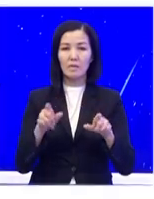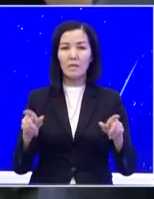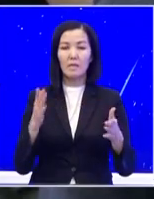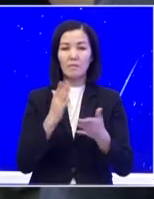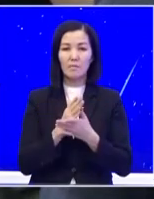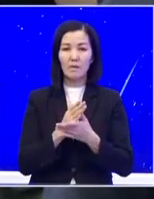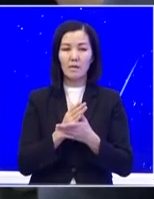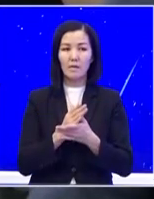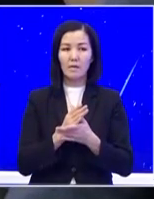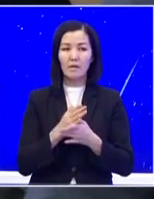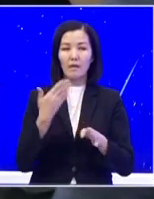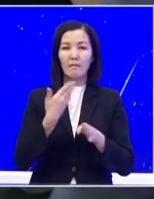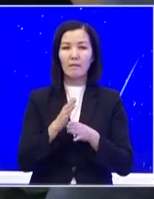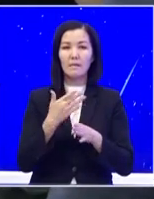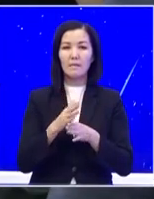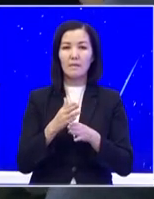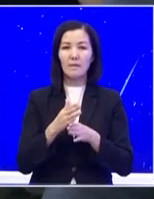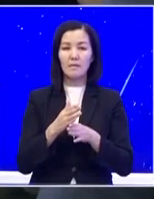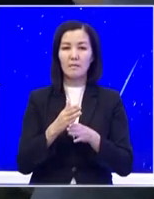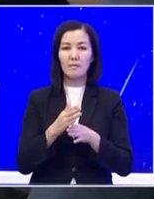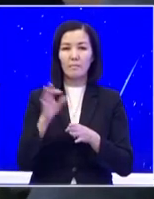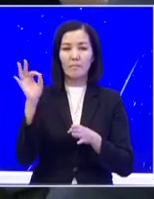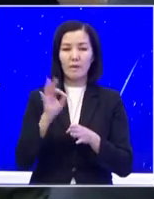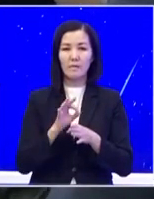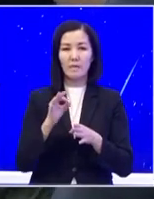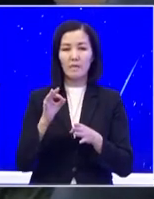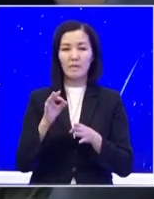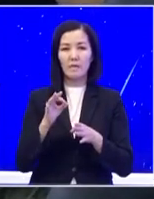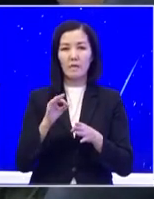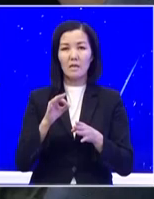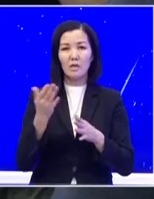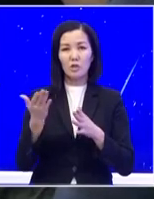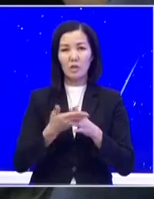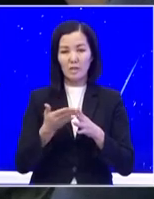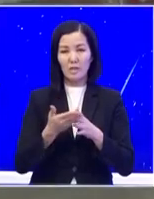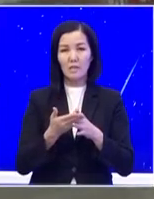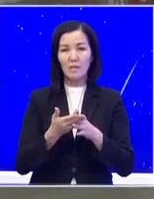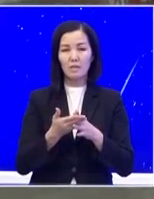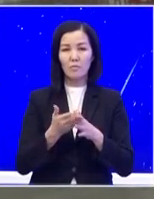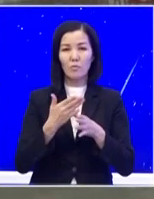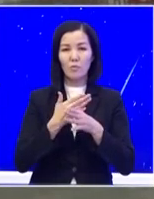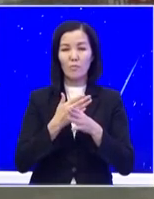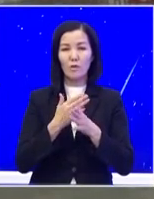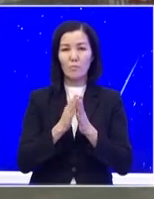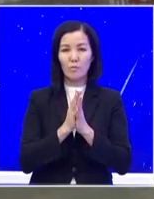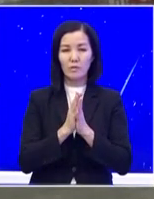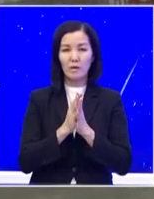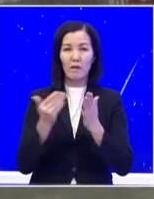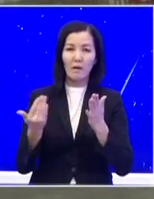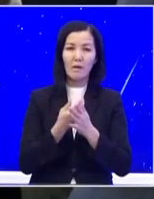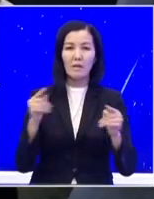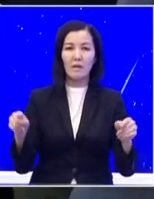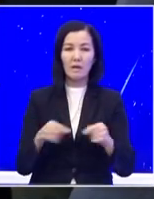бар. Мынау несие жағынан бір пайыздарын жеңілдету жағынан бір көмектері болса, аяққа тез тұрып кету